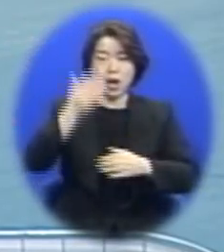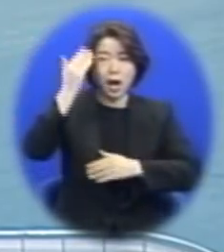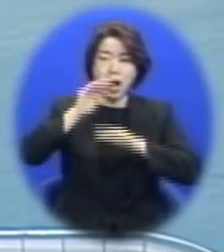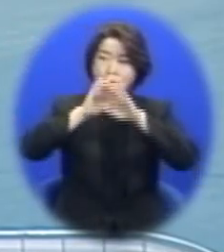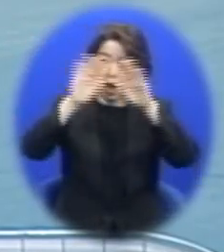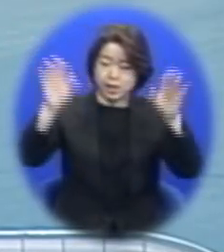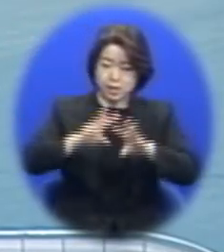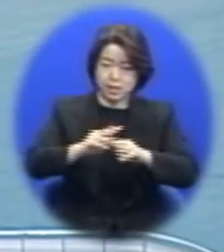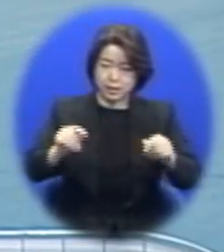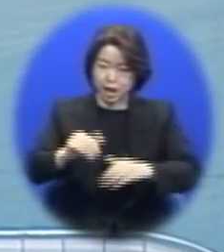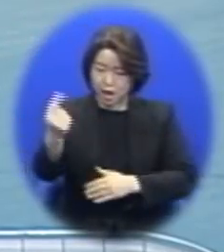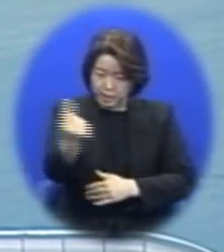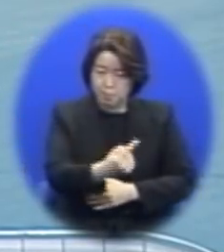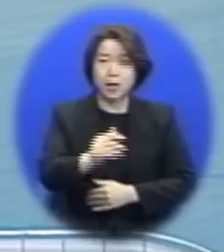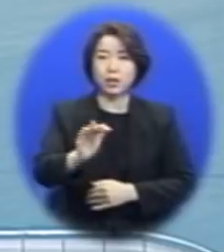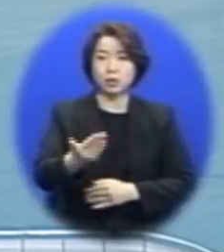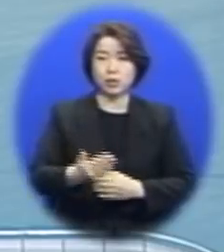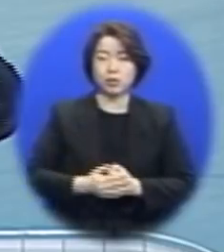임하게 됩니다.